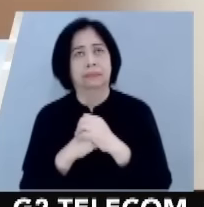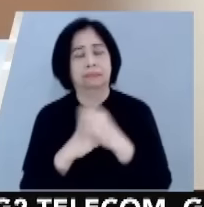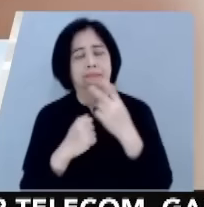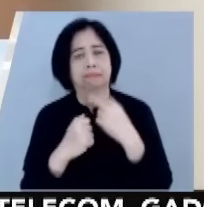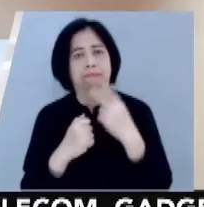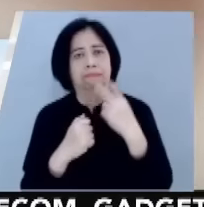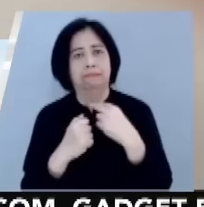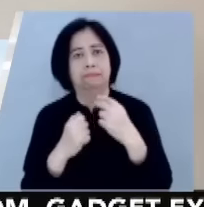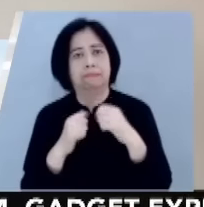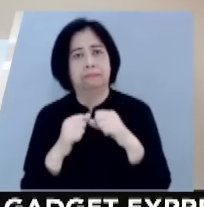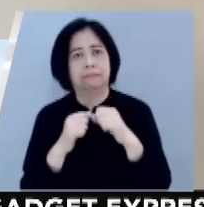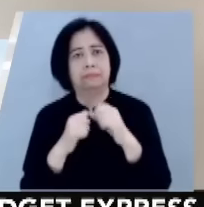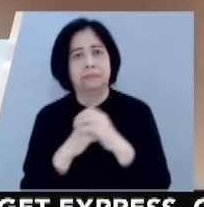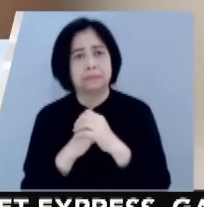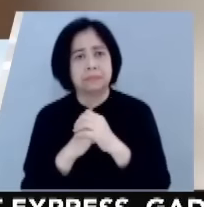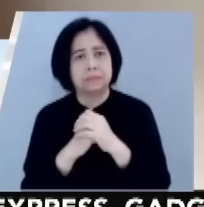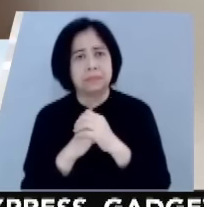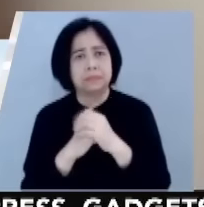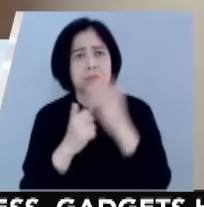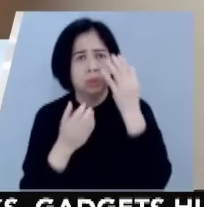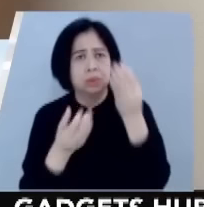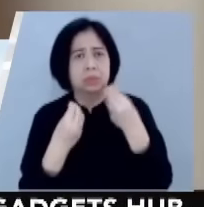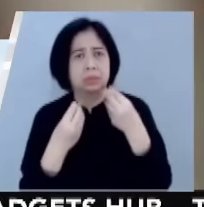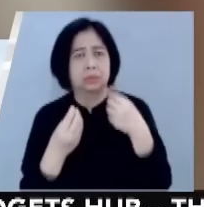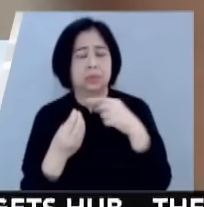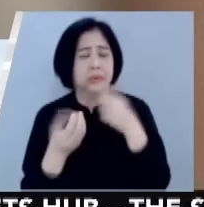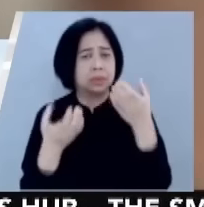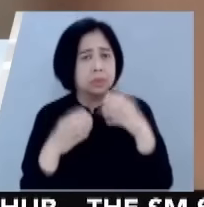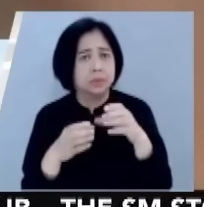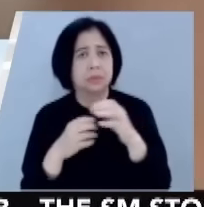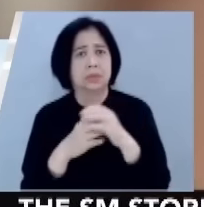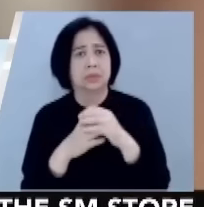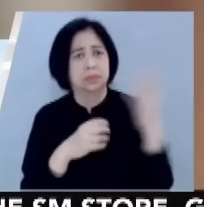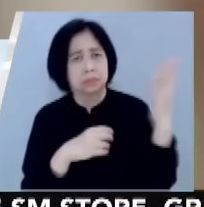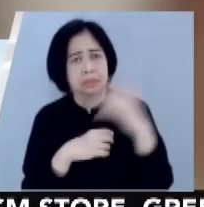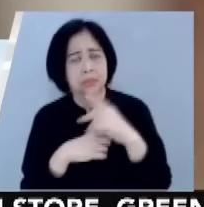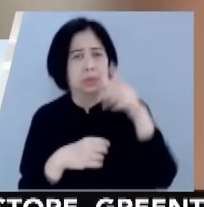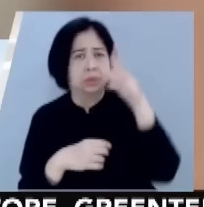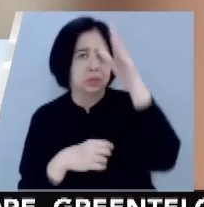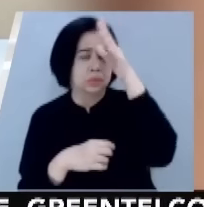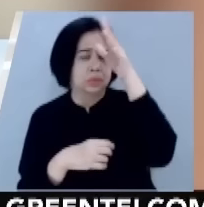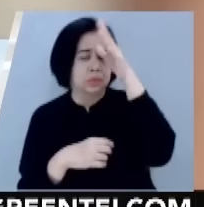Tulungan po bigyan ng chance na makabalik po yung partner ko.